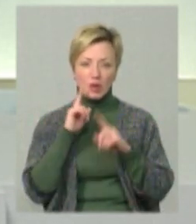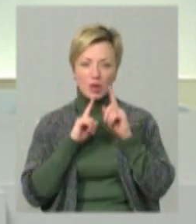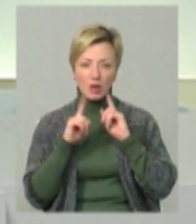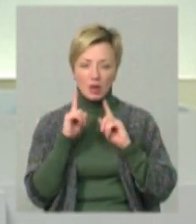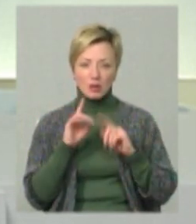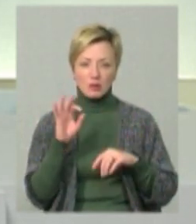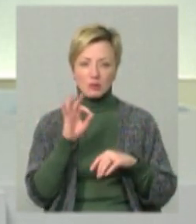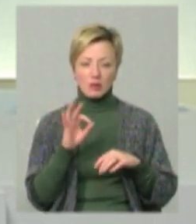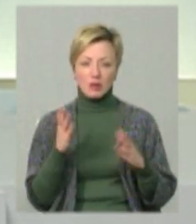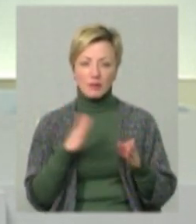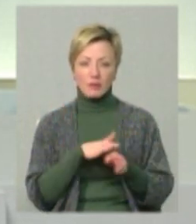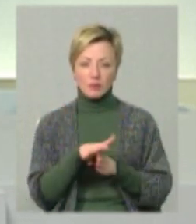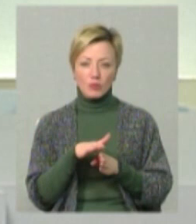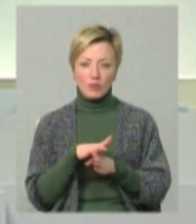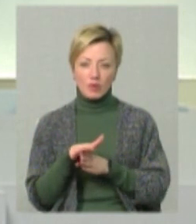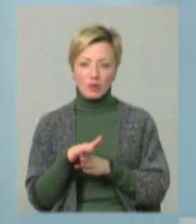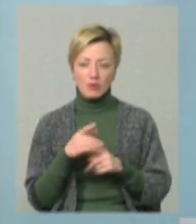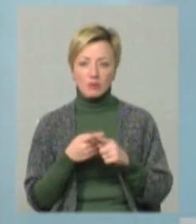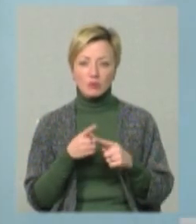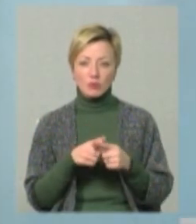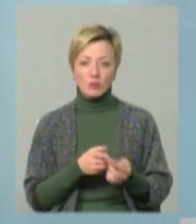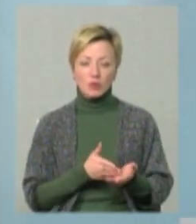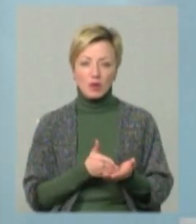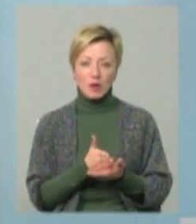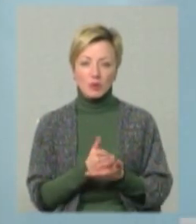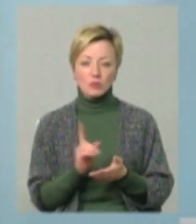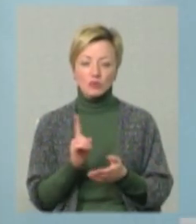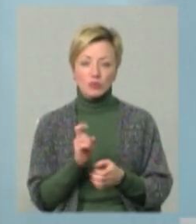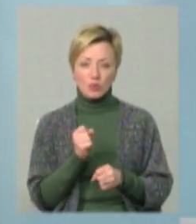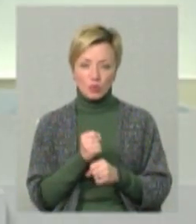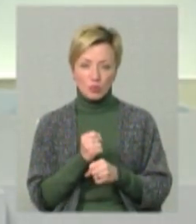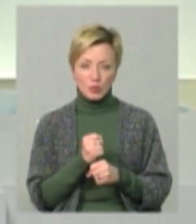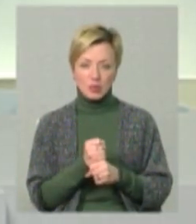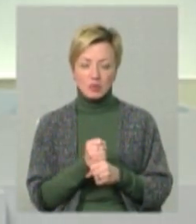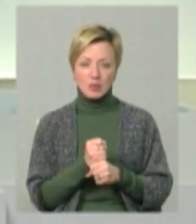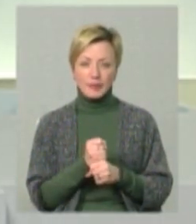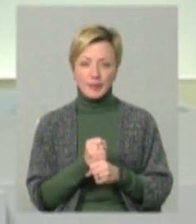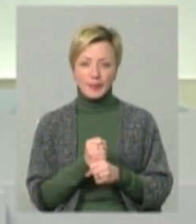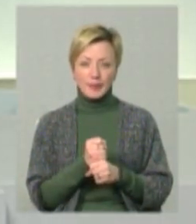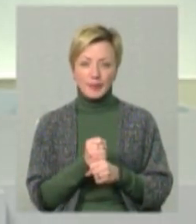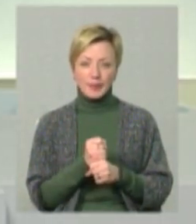наради, які відбуваються. То що робиться в цьому напрямку? Що робиться в цьому напрямку? І